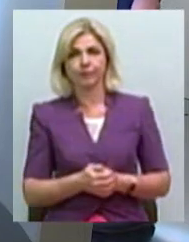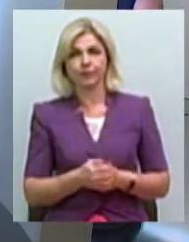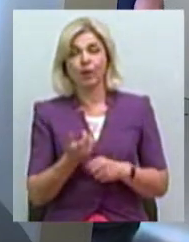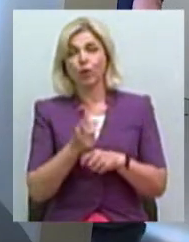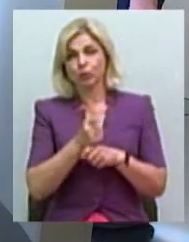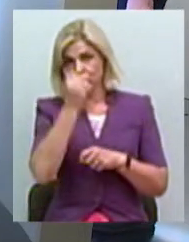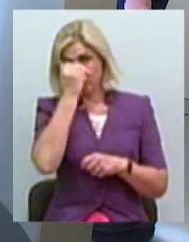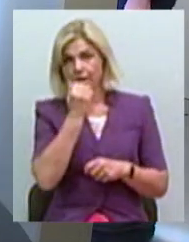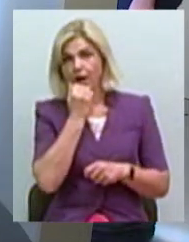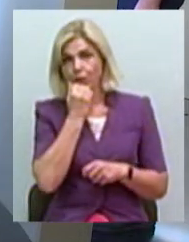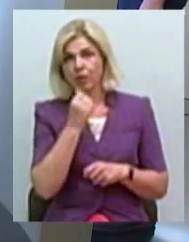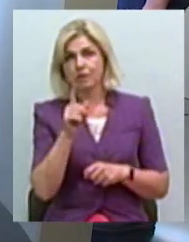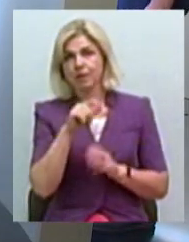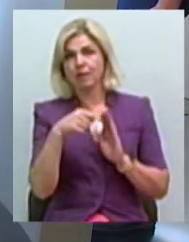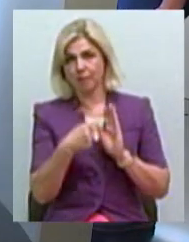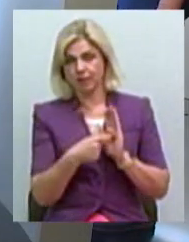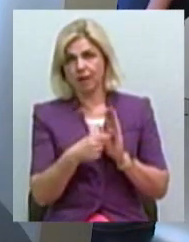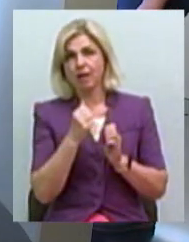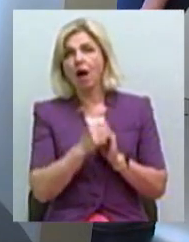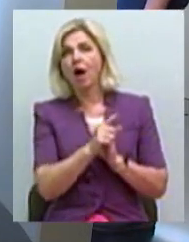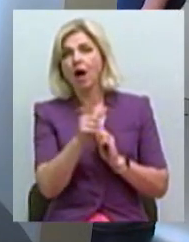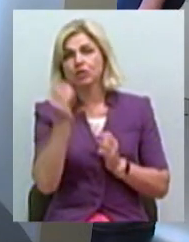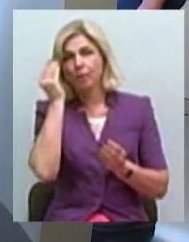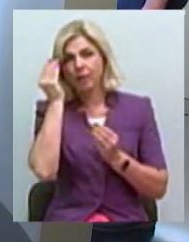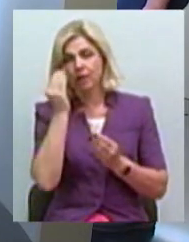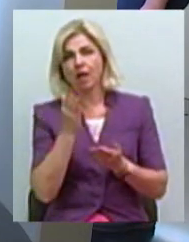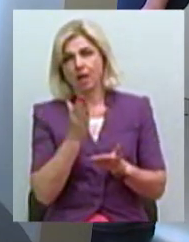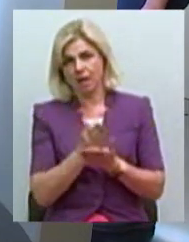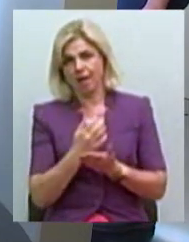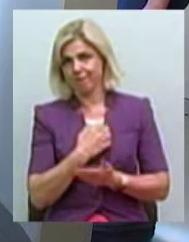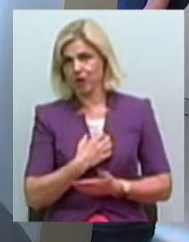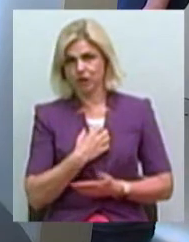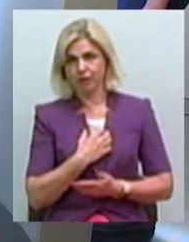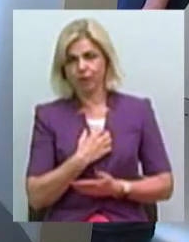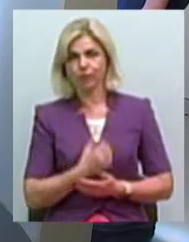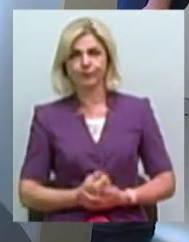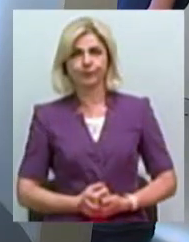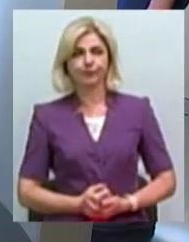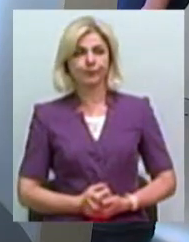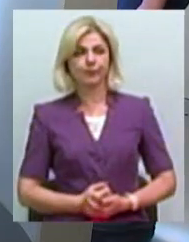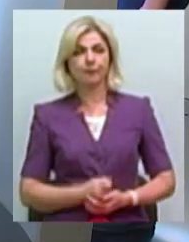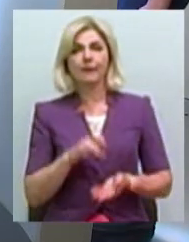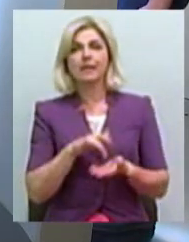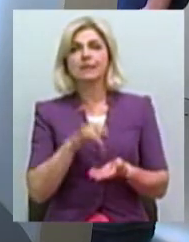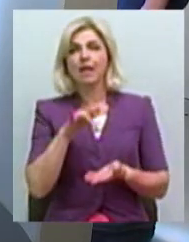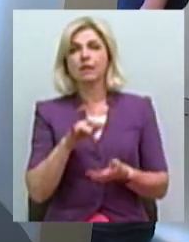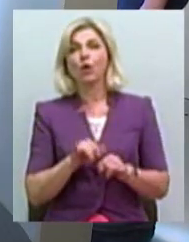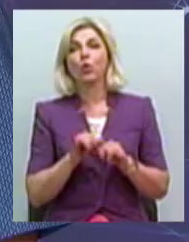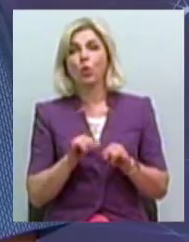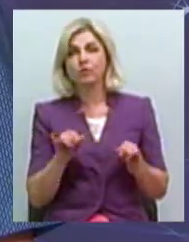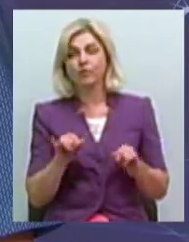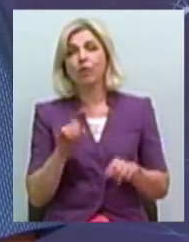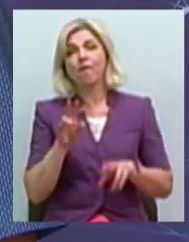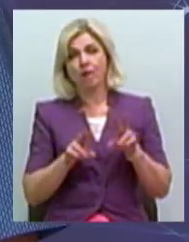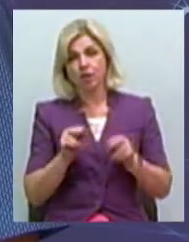за запитання. Кожна думка для нас є важливою. От. Ну, центр розвитку вважає, що